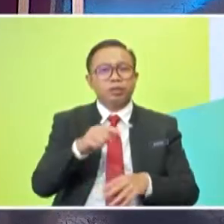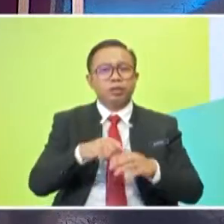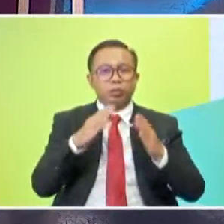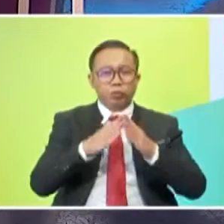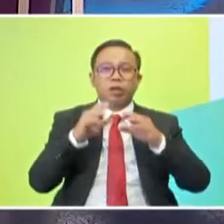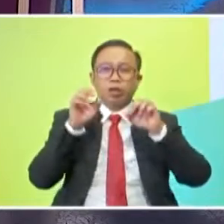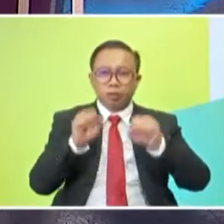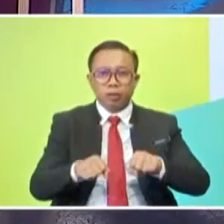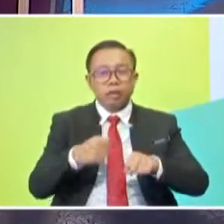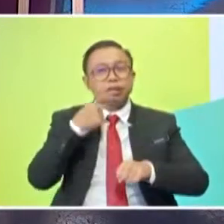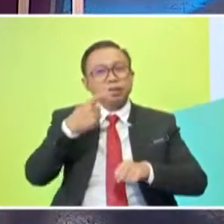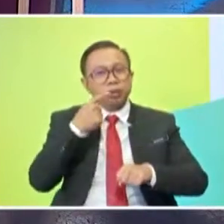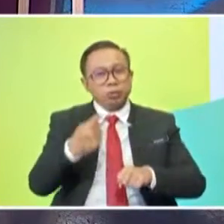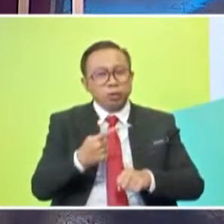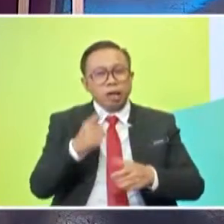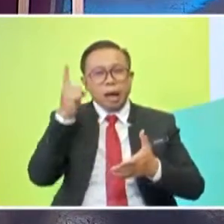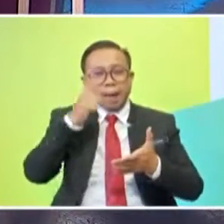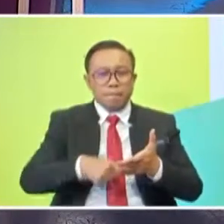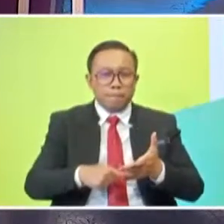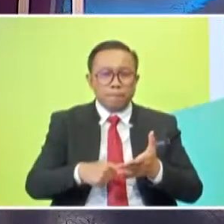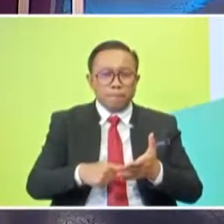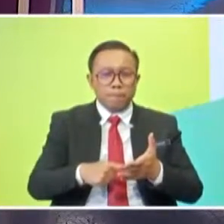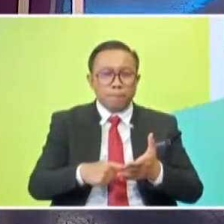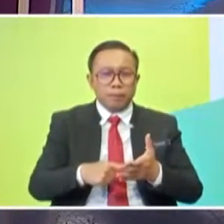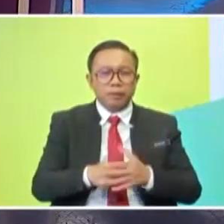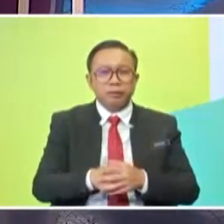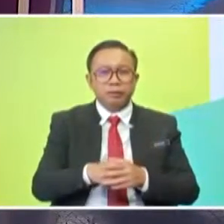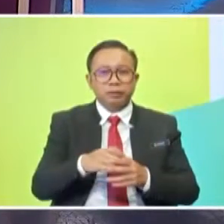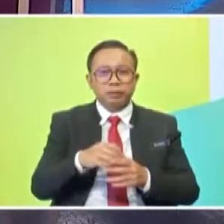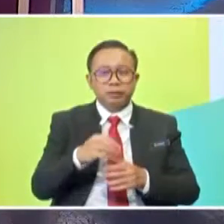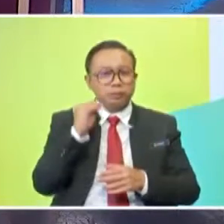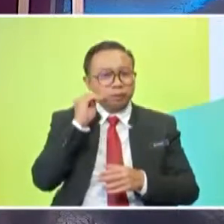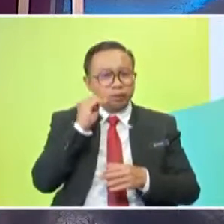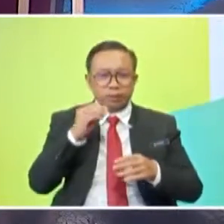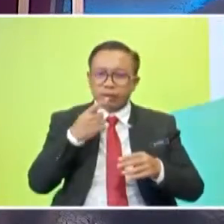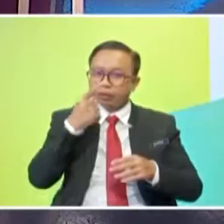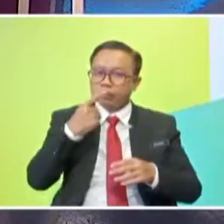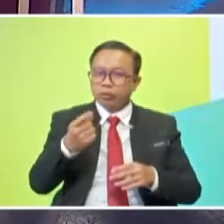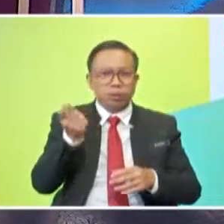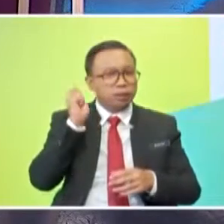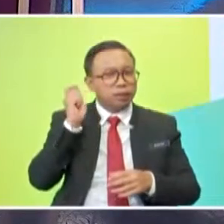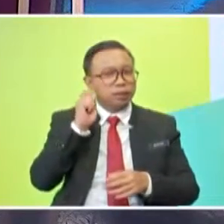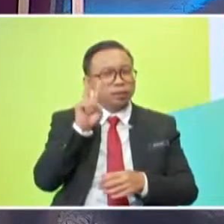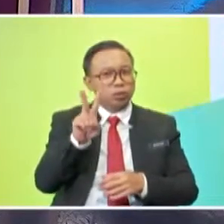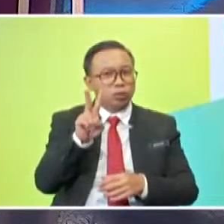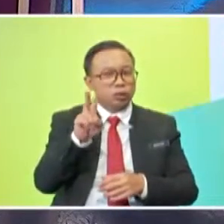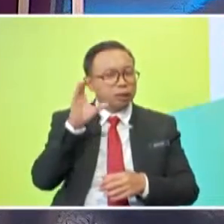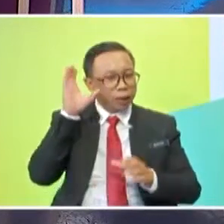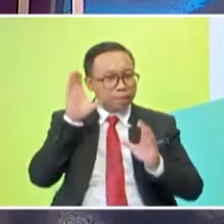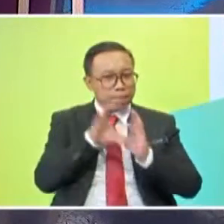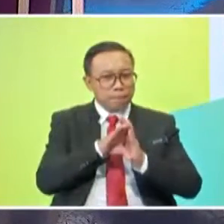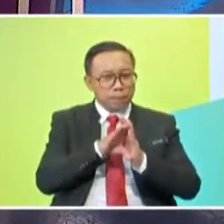lupa sebut sekali apa yang empat Amira sebagai tadi Maksudnya kedua kita tengok gambar palsu